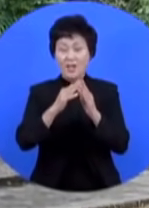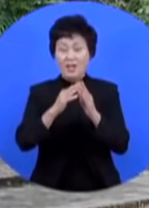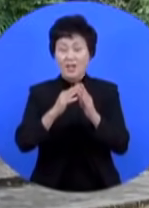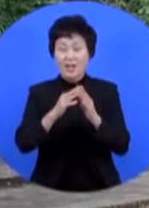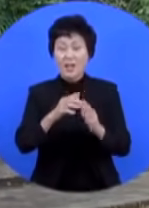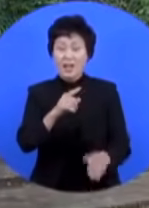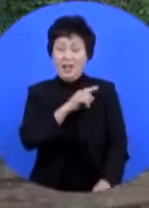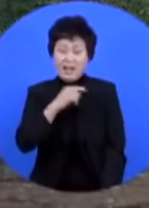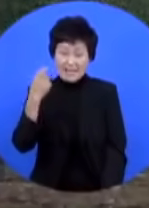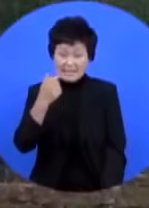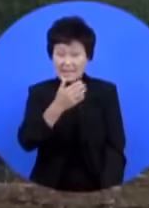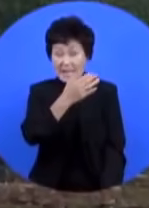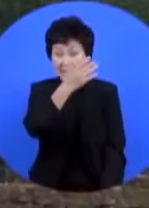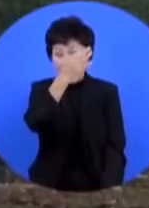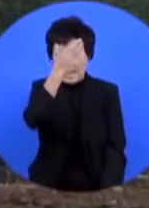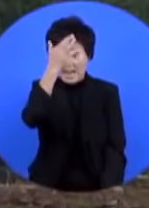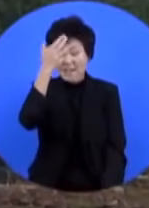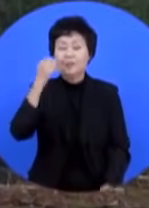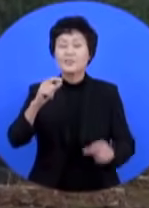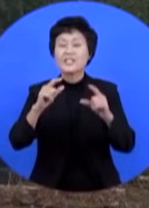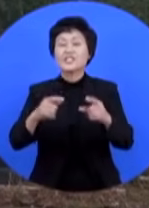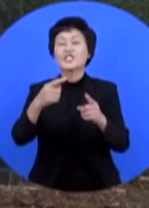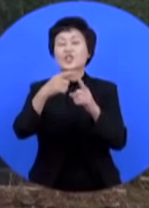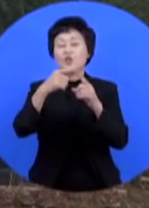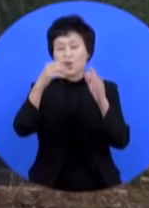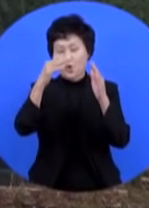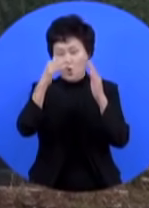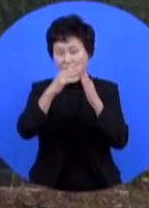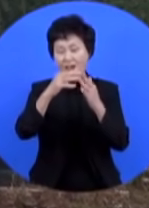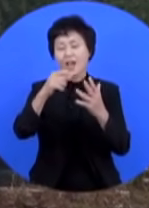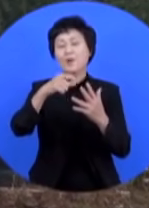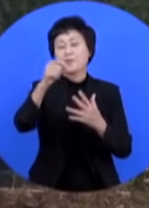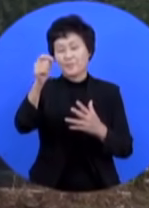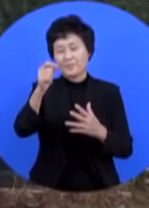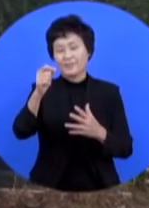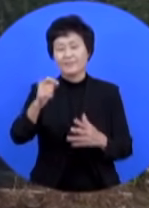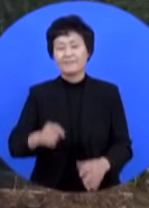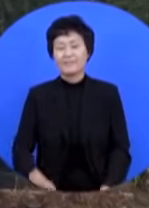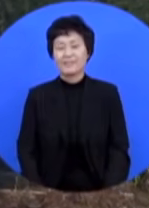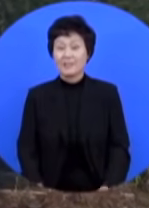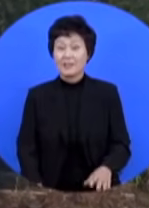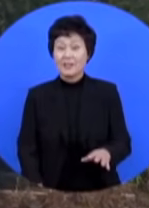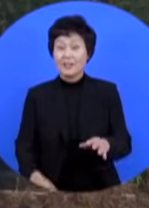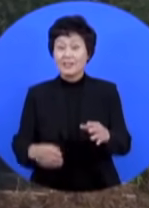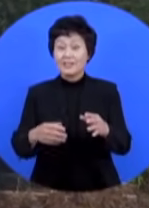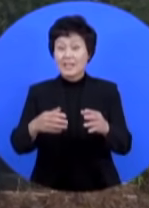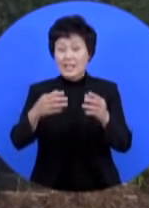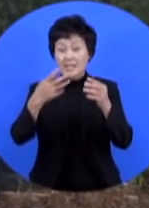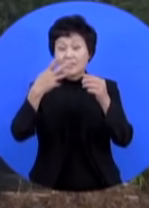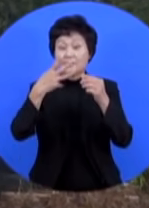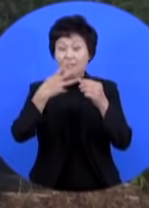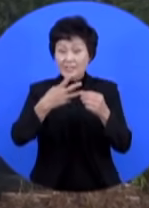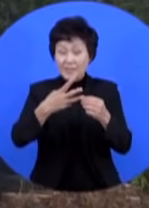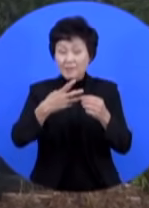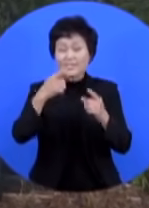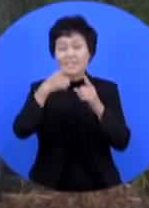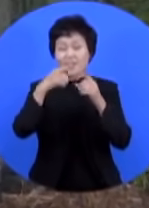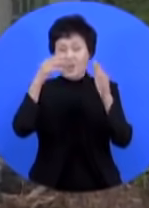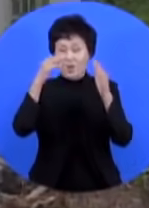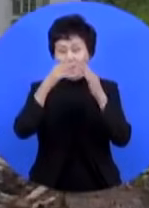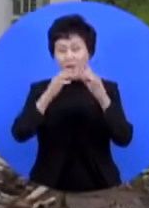가장 아름다운 원주민 교회당으로 선정이 되었습니다. 예. 예. 세 번째 교회 이게 이제 세 번째 예.